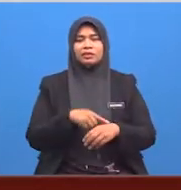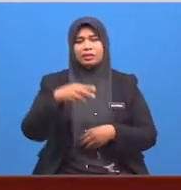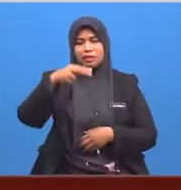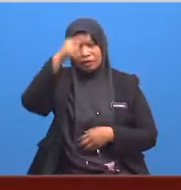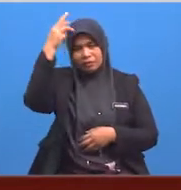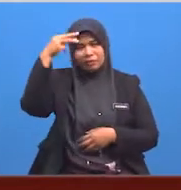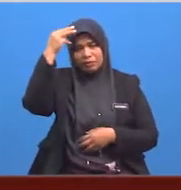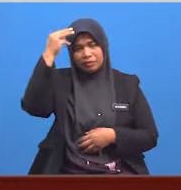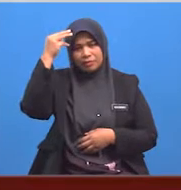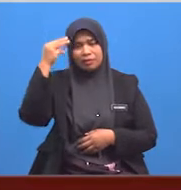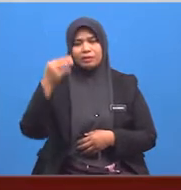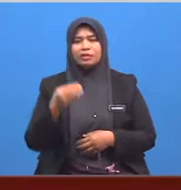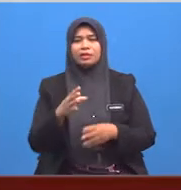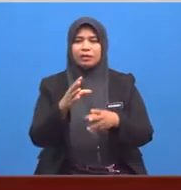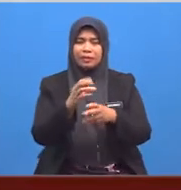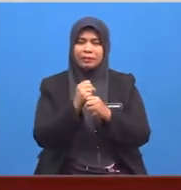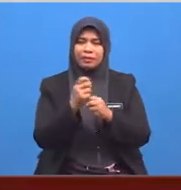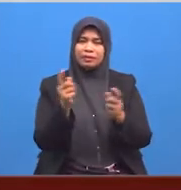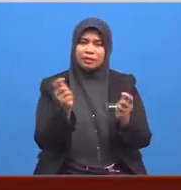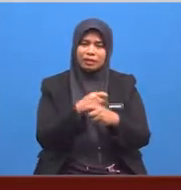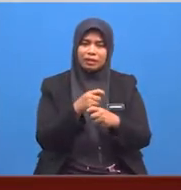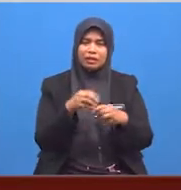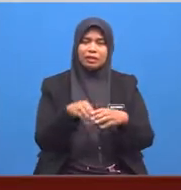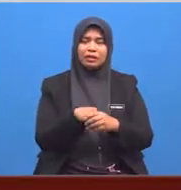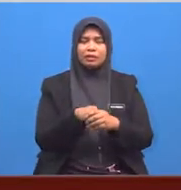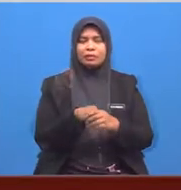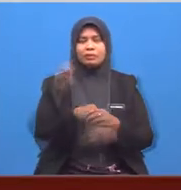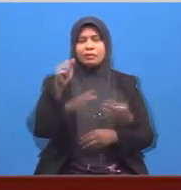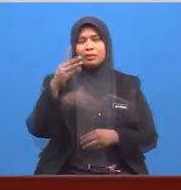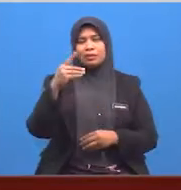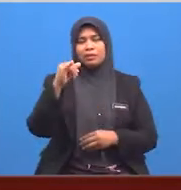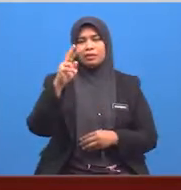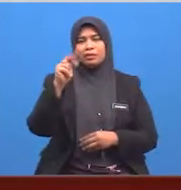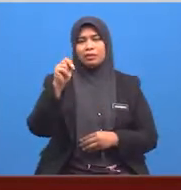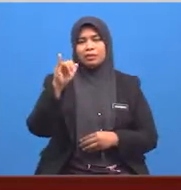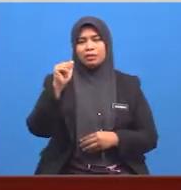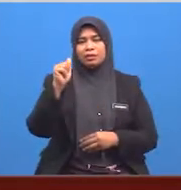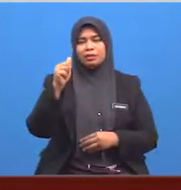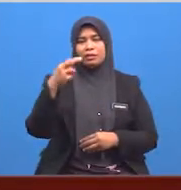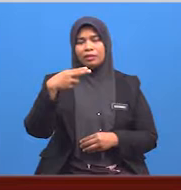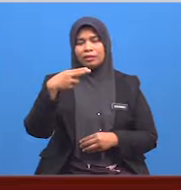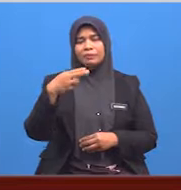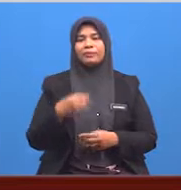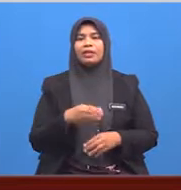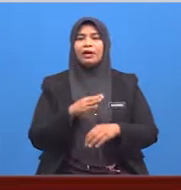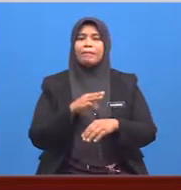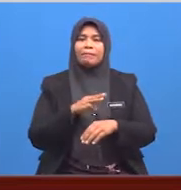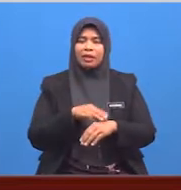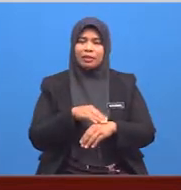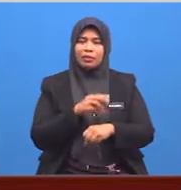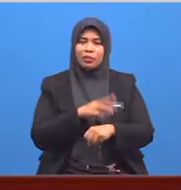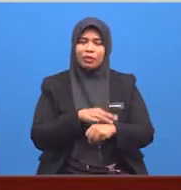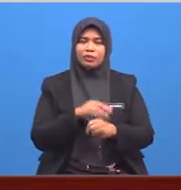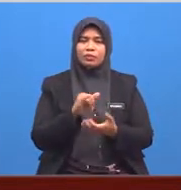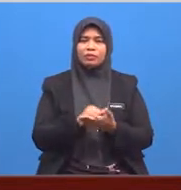memerintahkan Baginda Sallallahu Alaihi Wasallam berhijrah ke Madinah pada waktu itu juga Abu